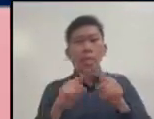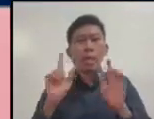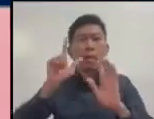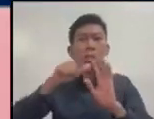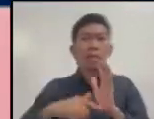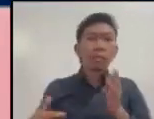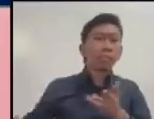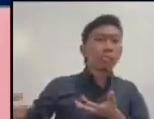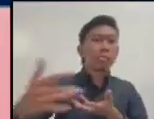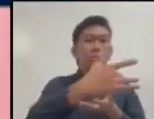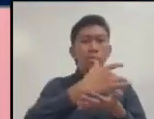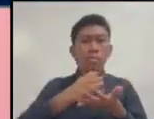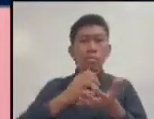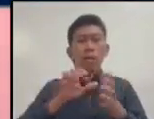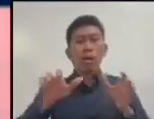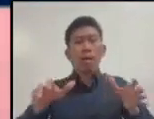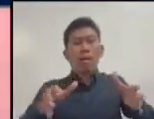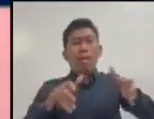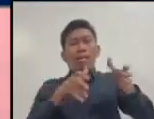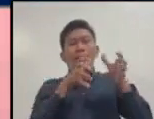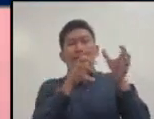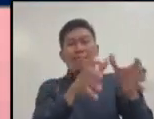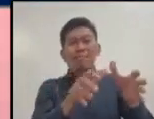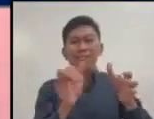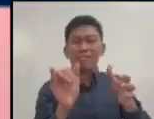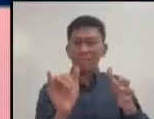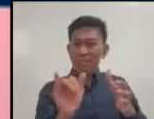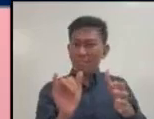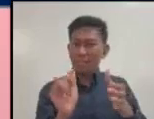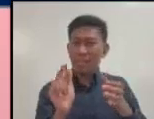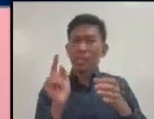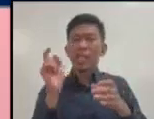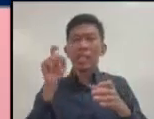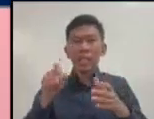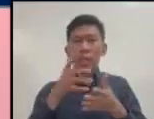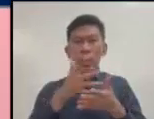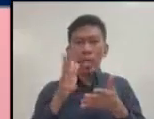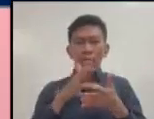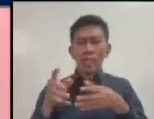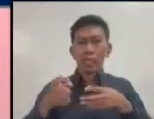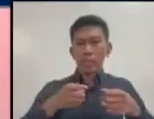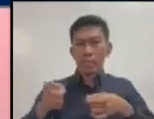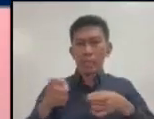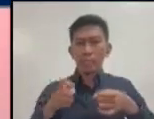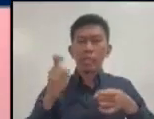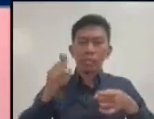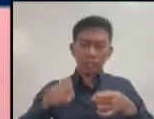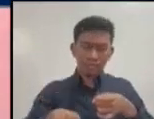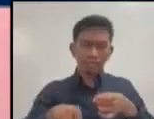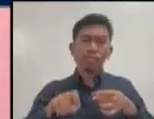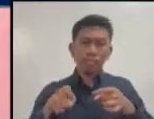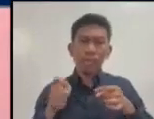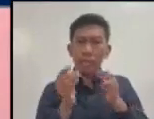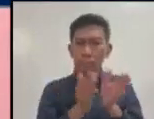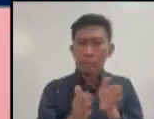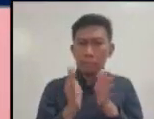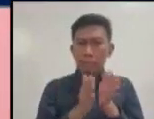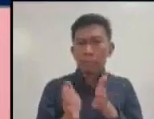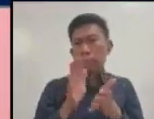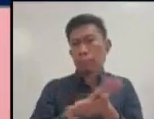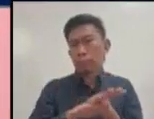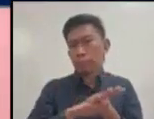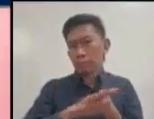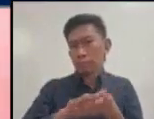So yung waste management system natin, kailangan talaga i-address ng maayos ito. Dahil magiging kaakibat